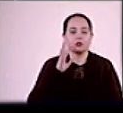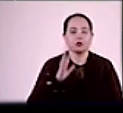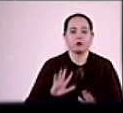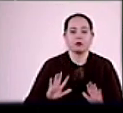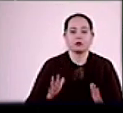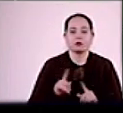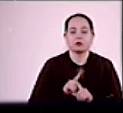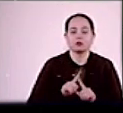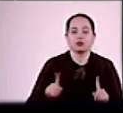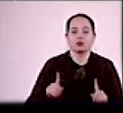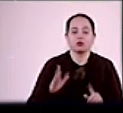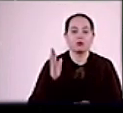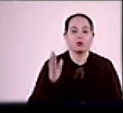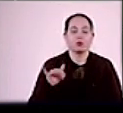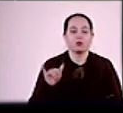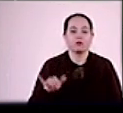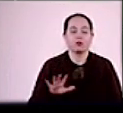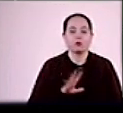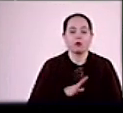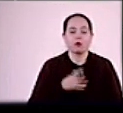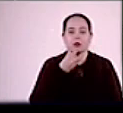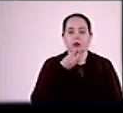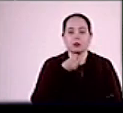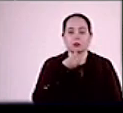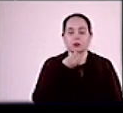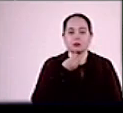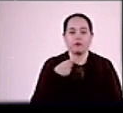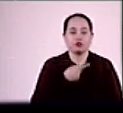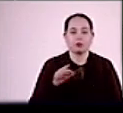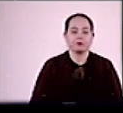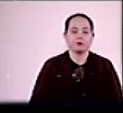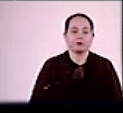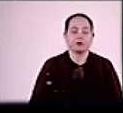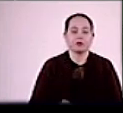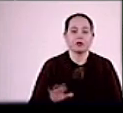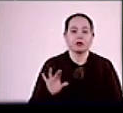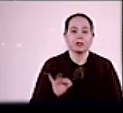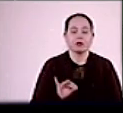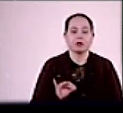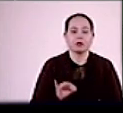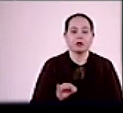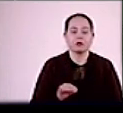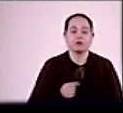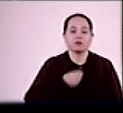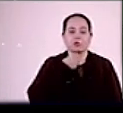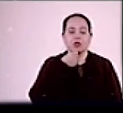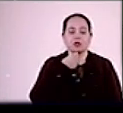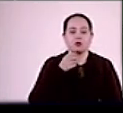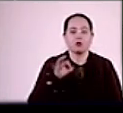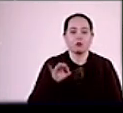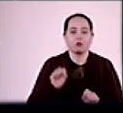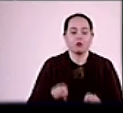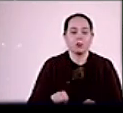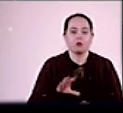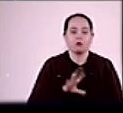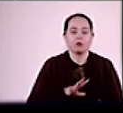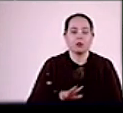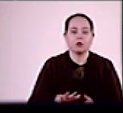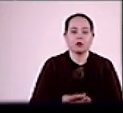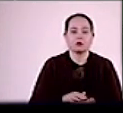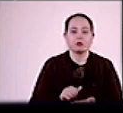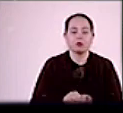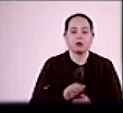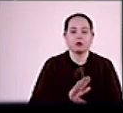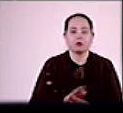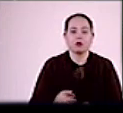блестящее будущее. У него была красивая внешность, и в старшем возрасте он мог бы разбить не